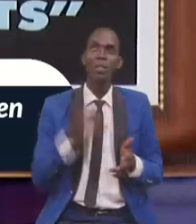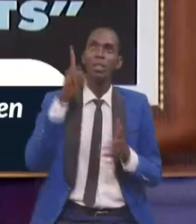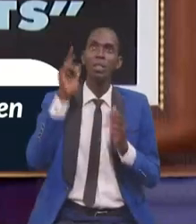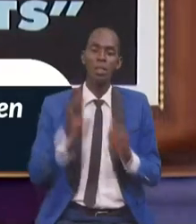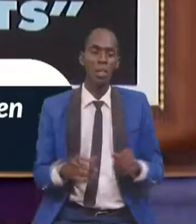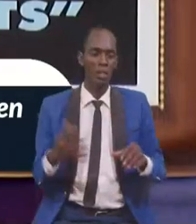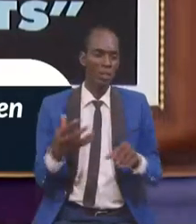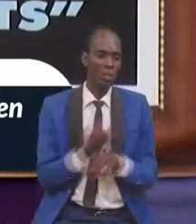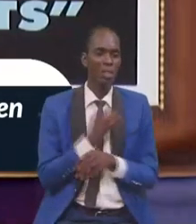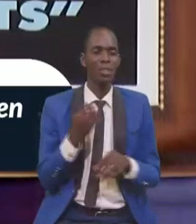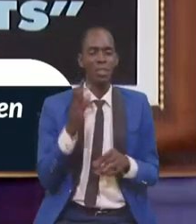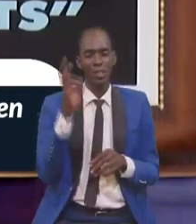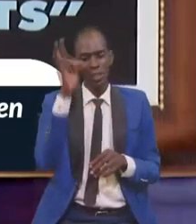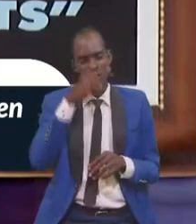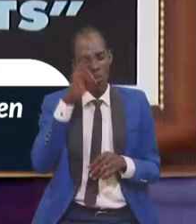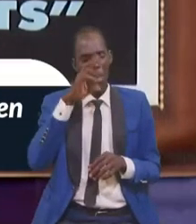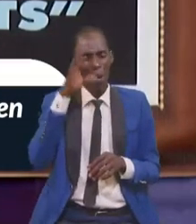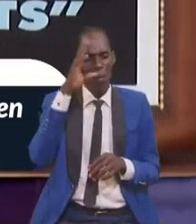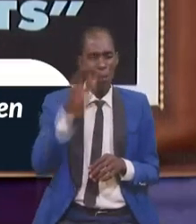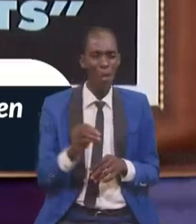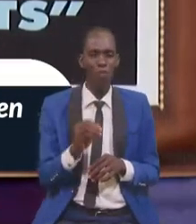hommes non instruits,